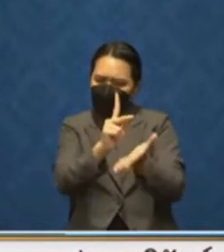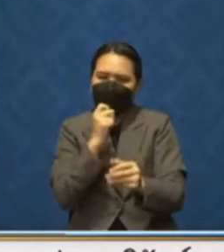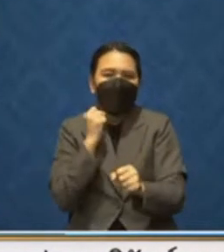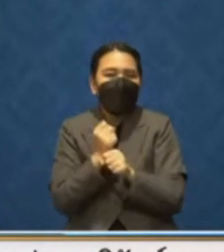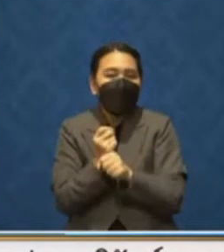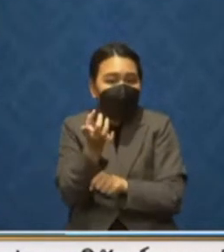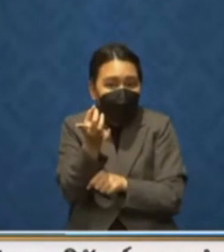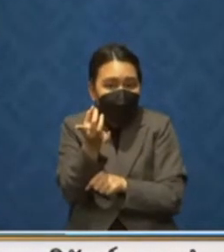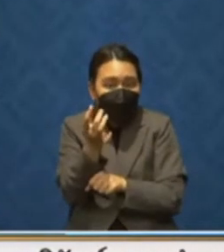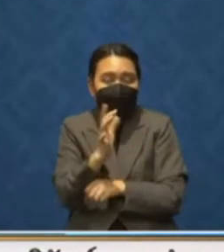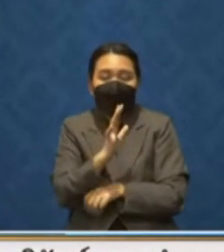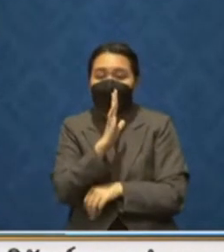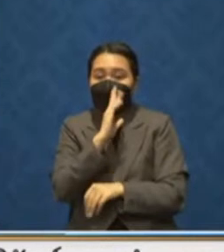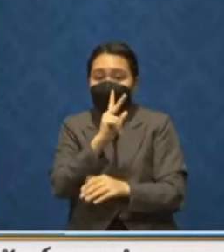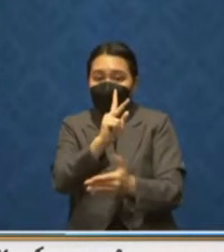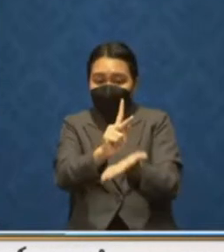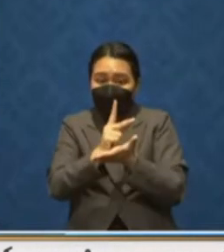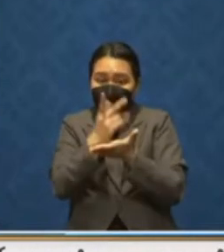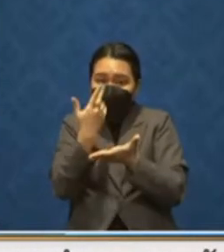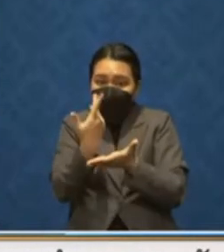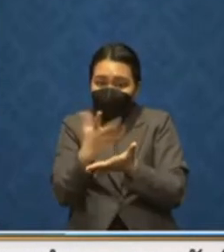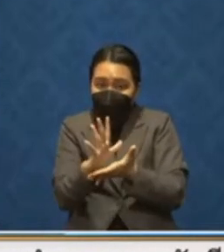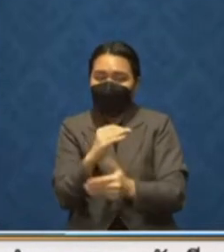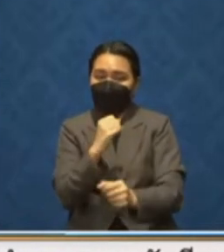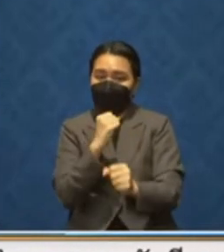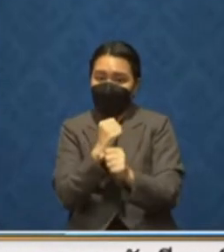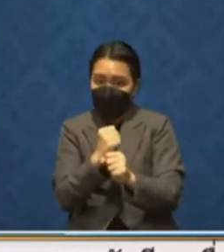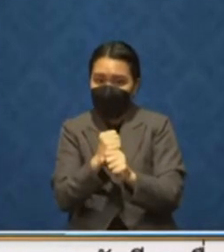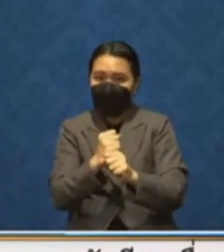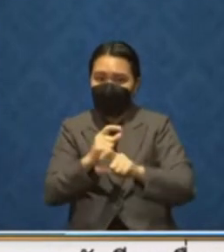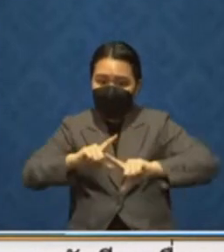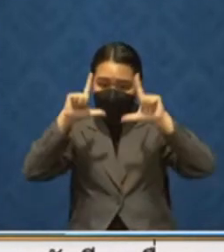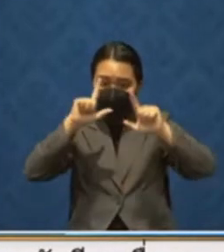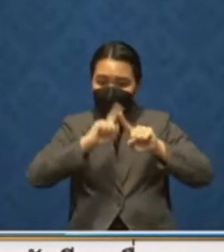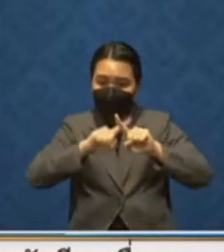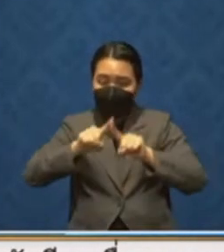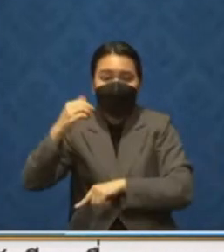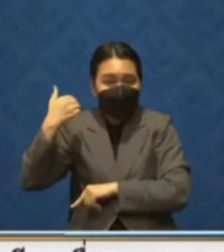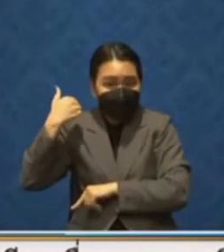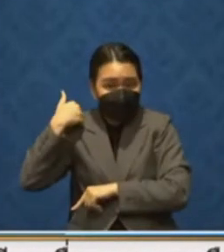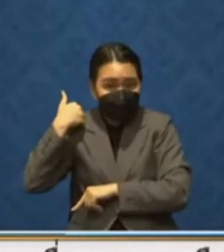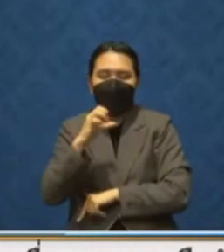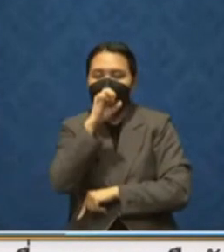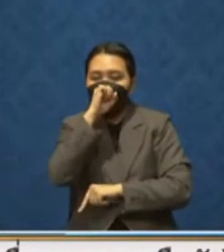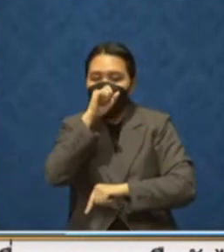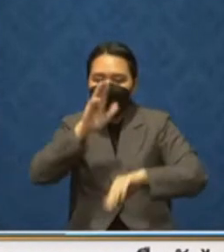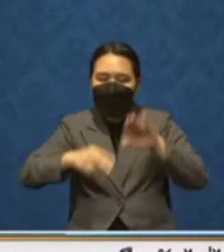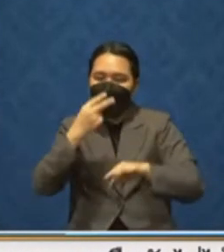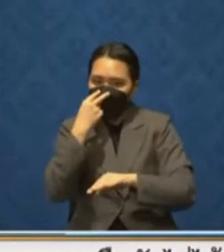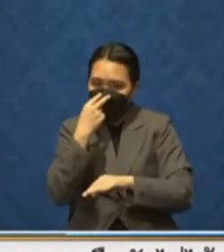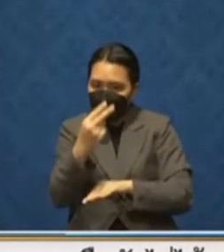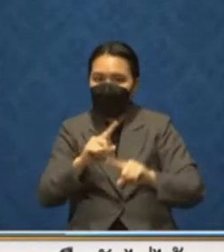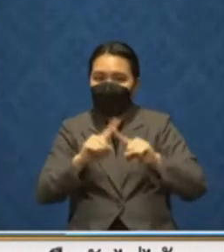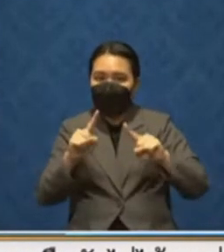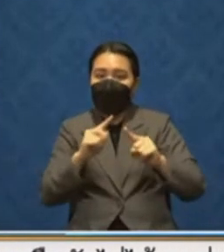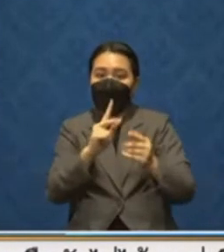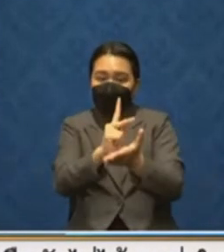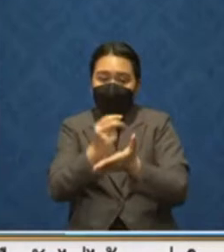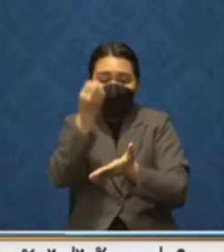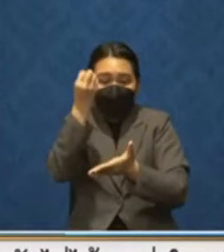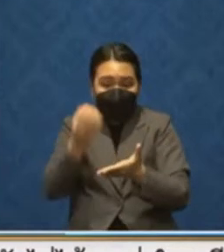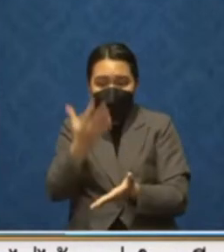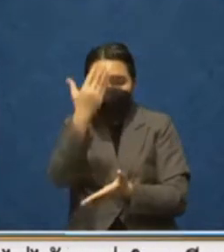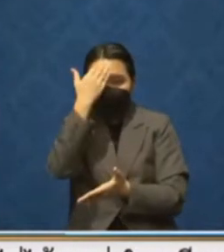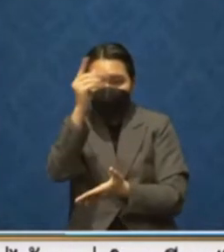กู้มาที่ค่อนพามากู้แล้วมีผลงานหรือเปล่าไปเทียบนั้นด้วยกันและกันมันต้องคู่เหมือนกันแต่วันนี้ก็กู้มากเพราะว่าสาการมัน